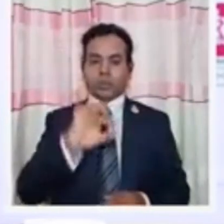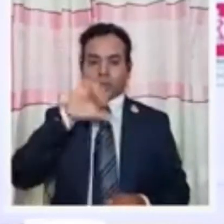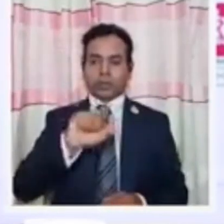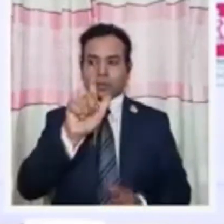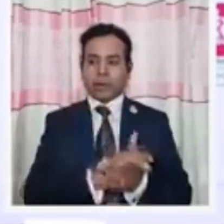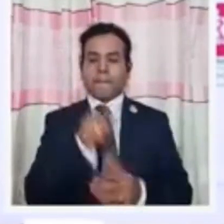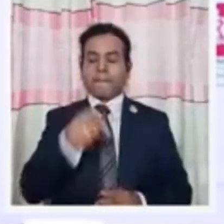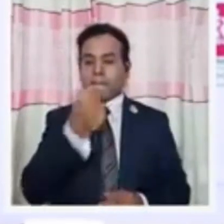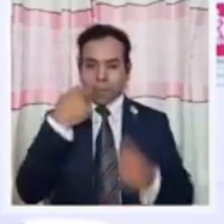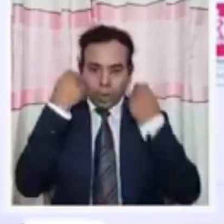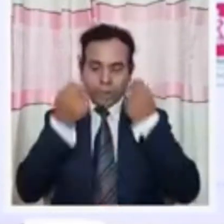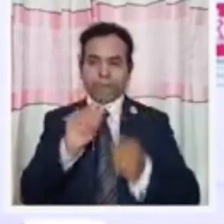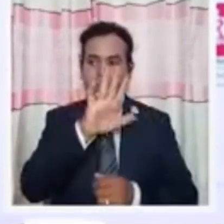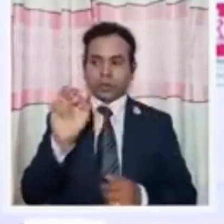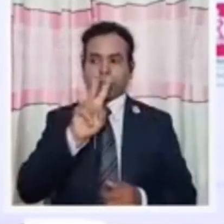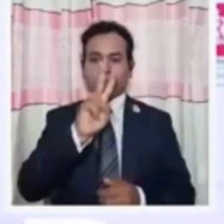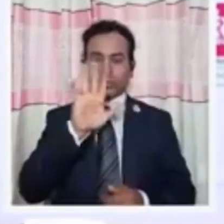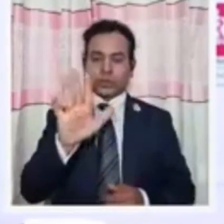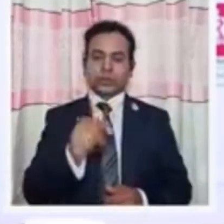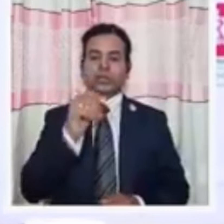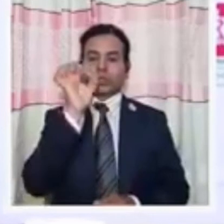মধ্যে পুরুষ 1,971 জন,